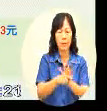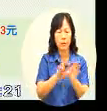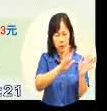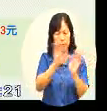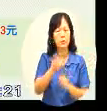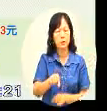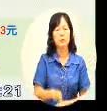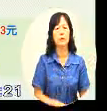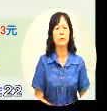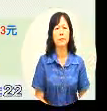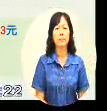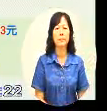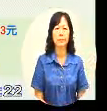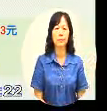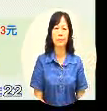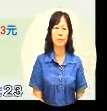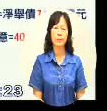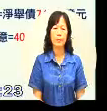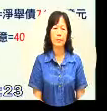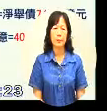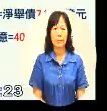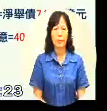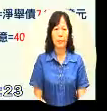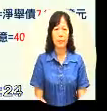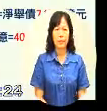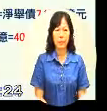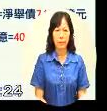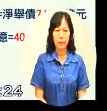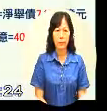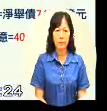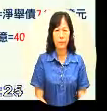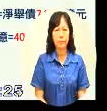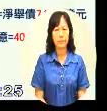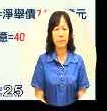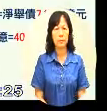况。那